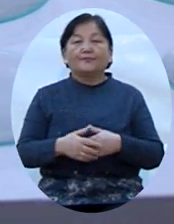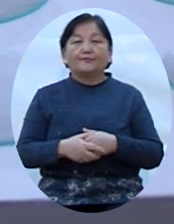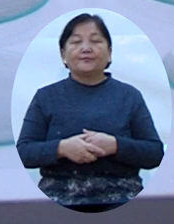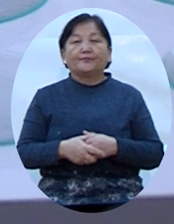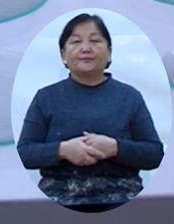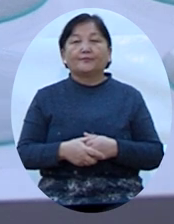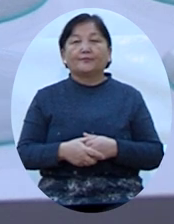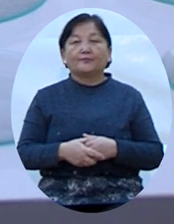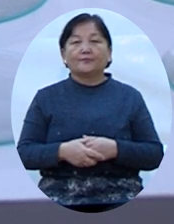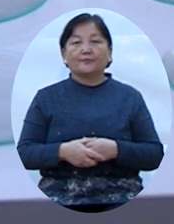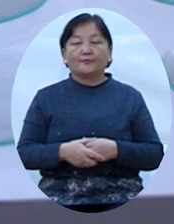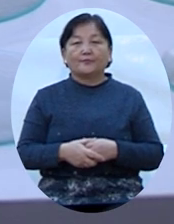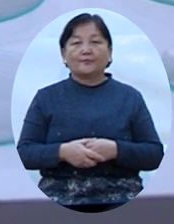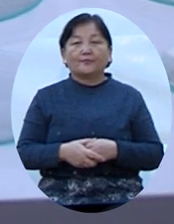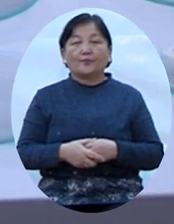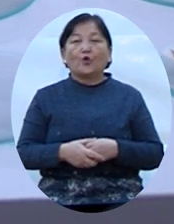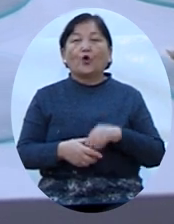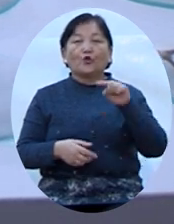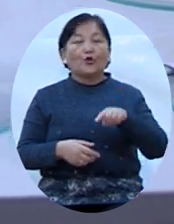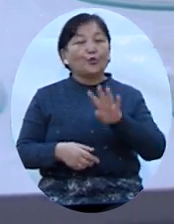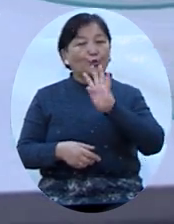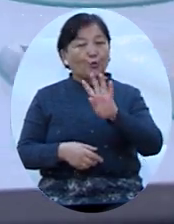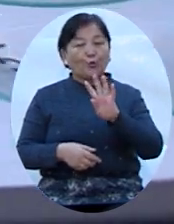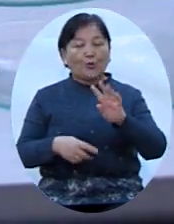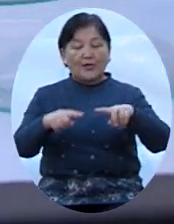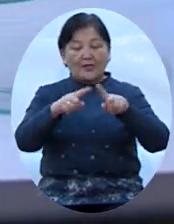харагдахгүй байна. За одоо 4 дугаартай